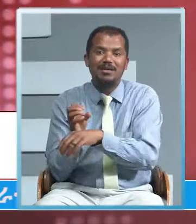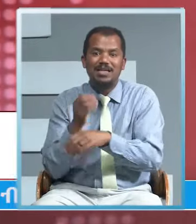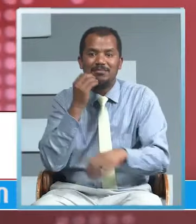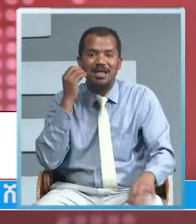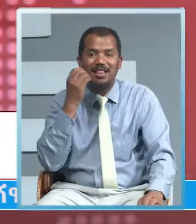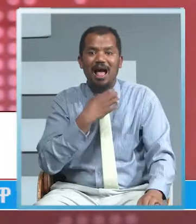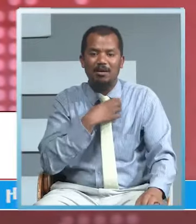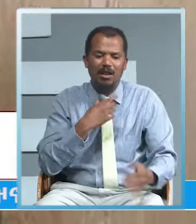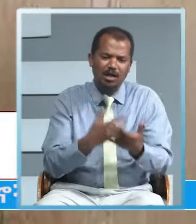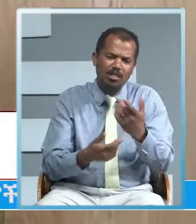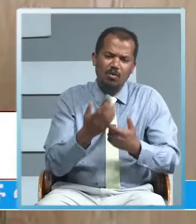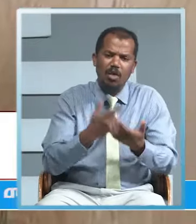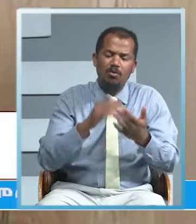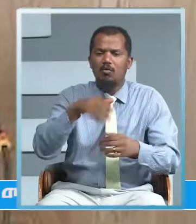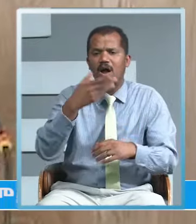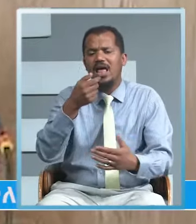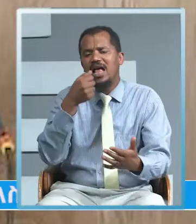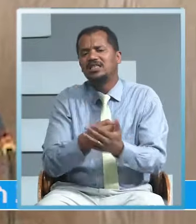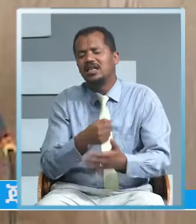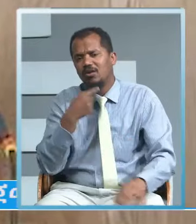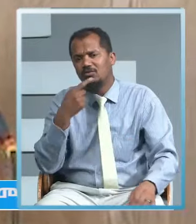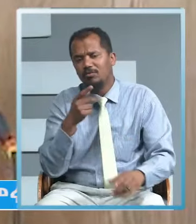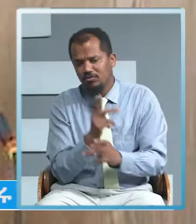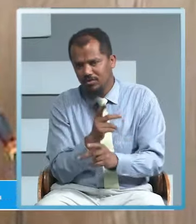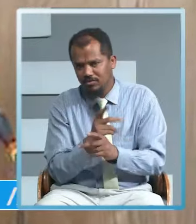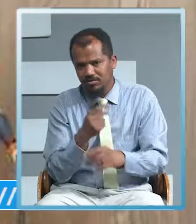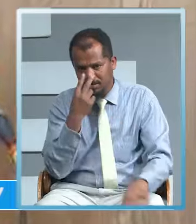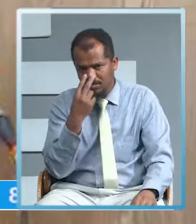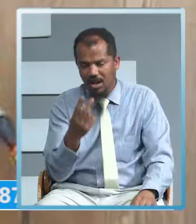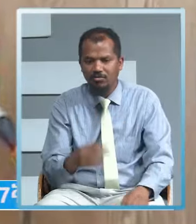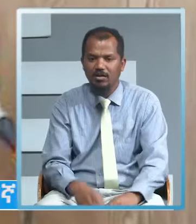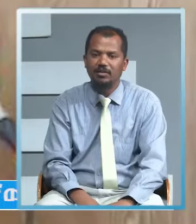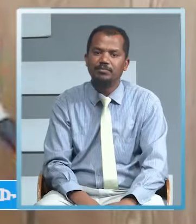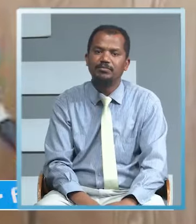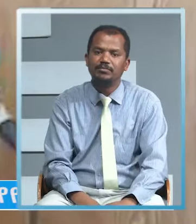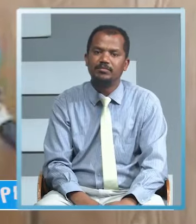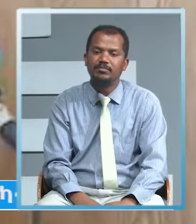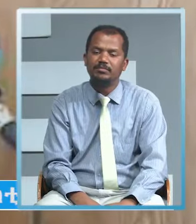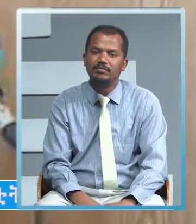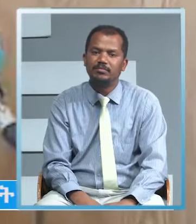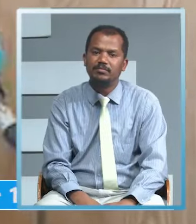አባላት ከተወያዩ በኋላ ያጸድቃሉ ተብሎ እንደሚጠበቅም ተመላክቷል።